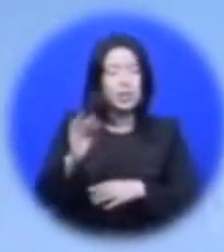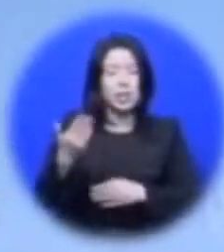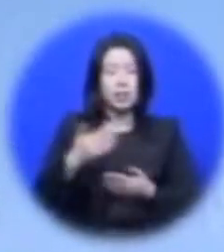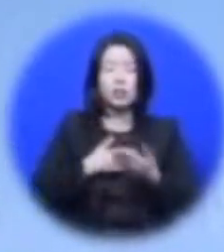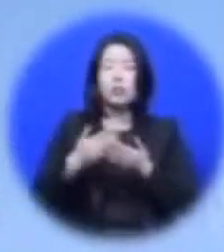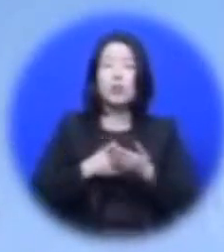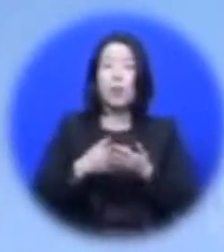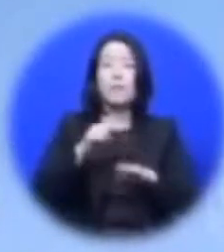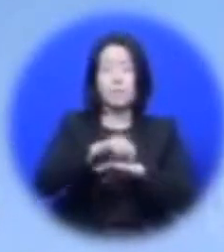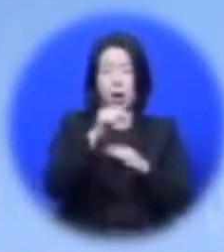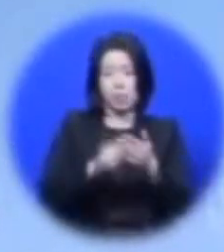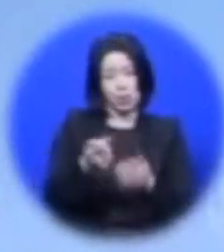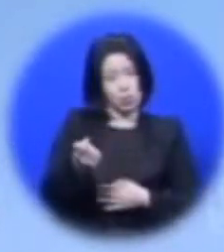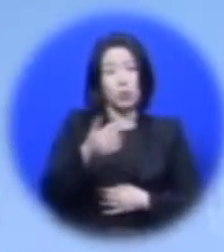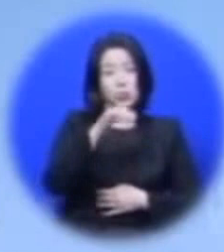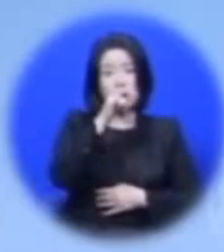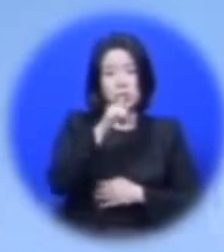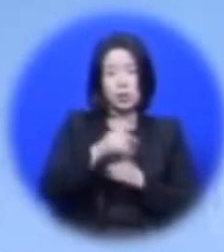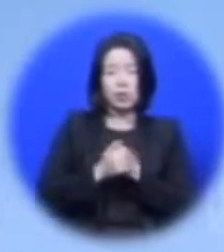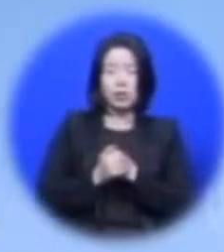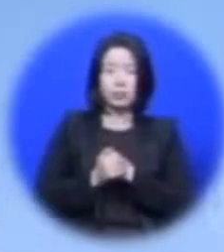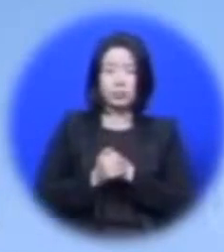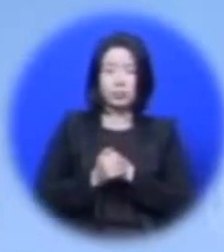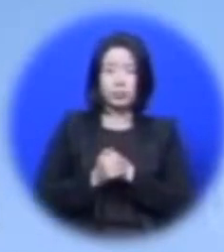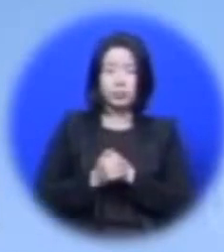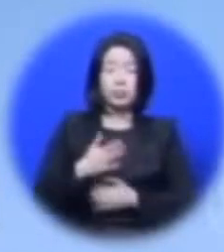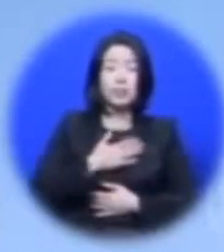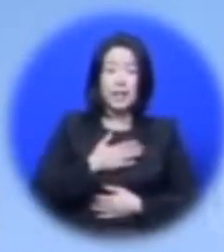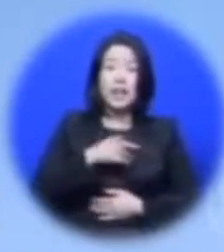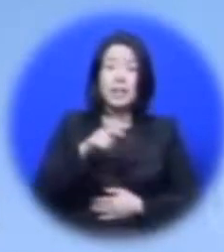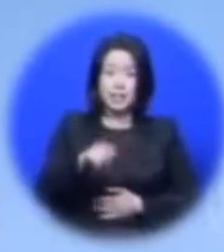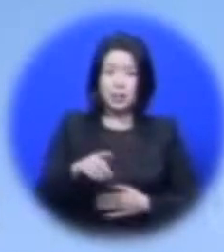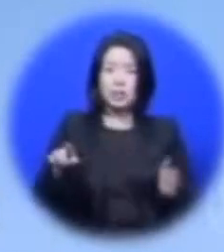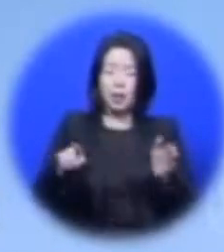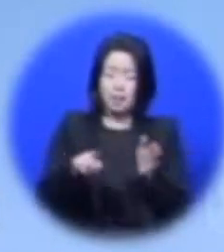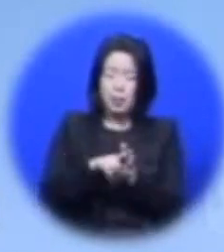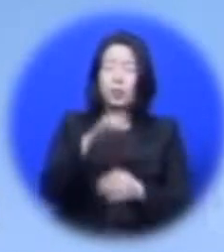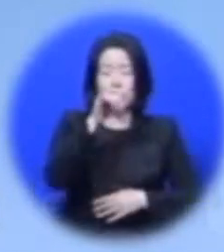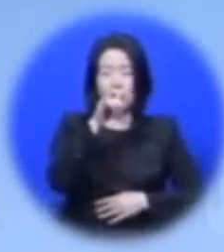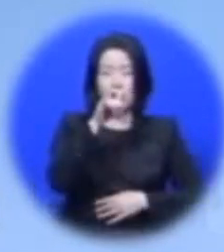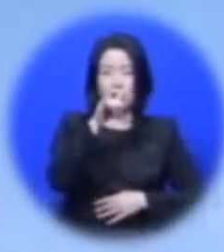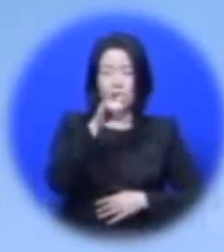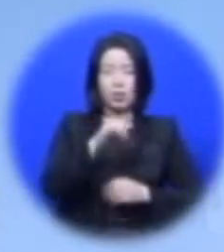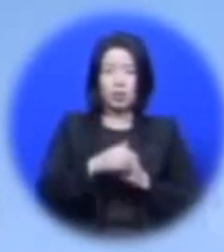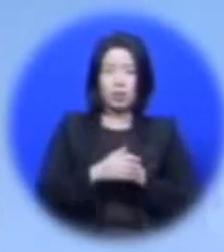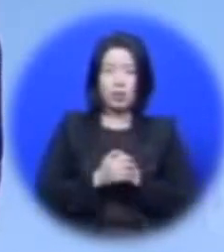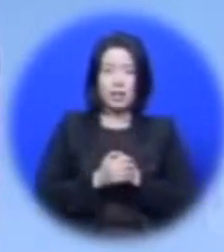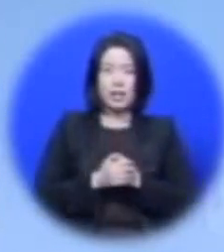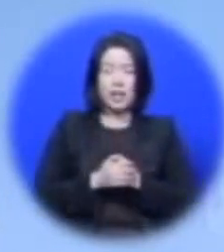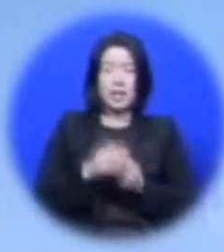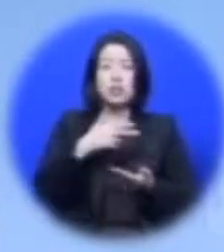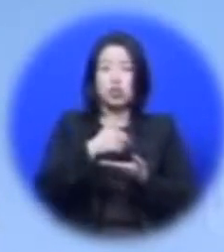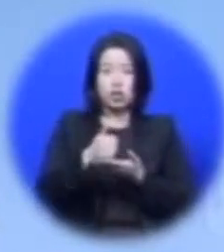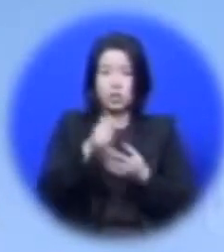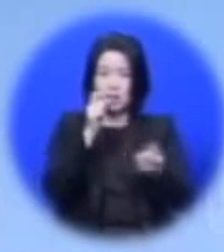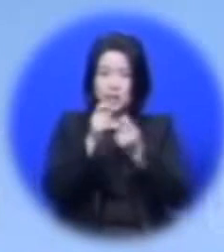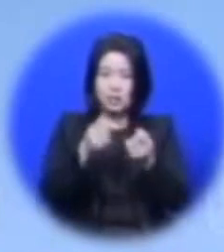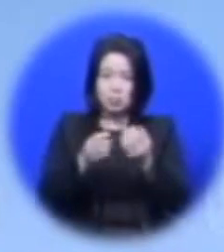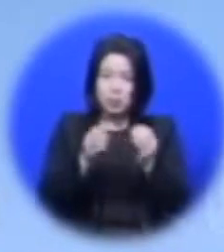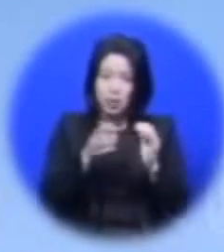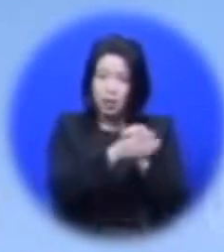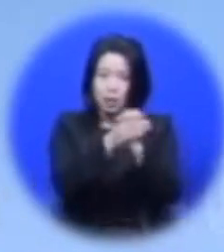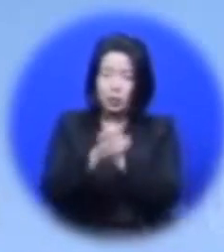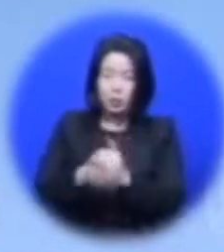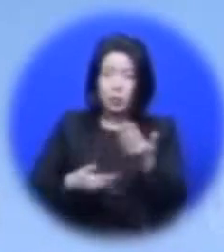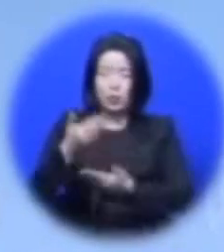두려울 마음도 들어요. 제가 이것을 믿고 있다는 주님과의 친밀한 교제에 대해서